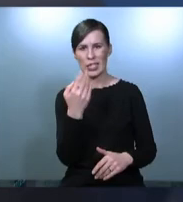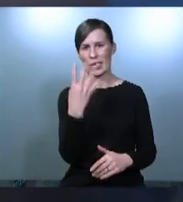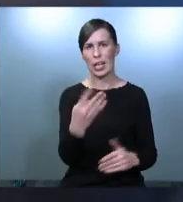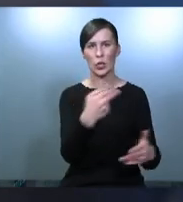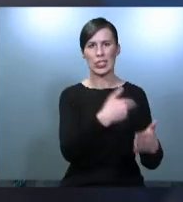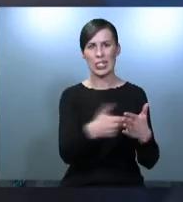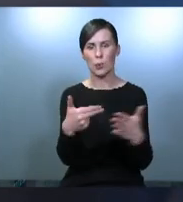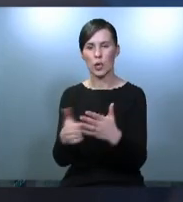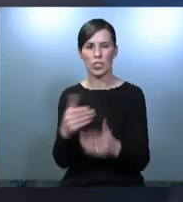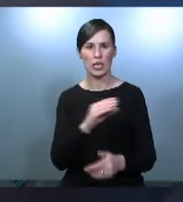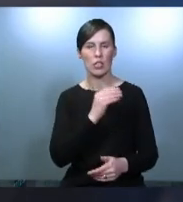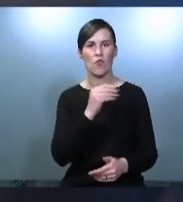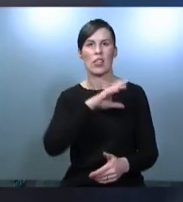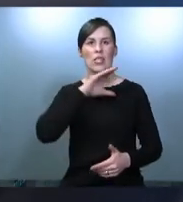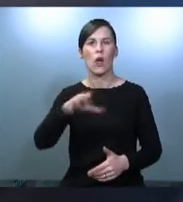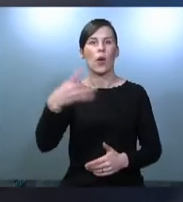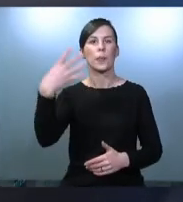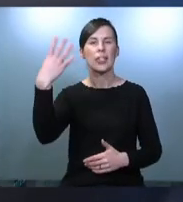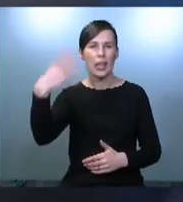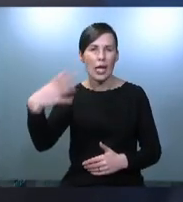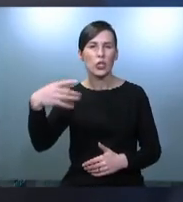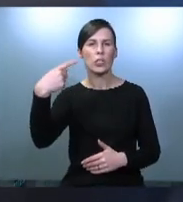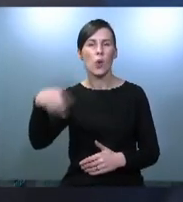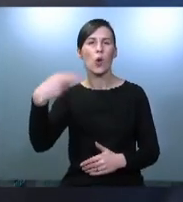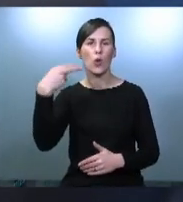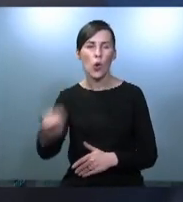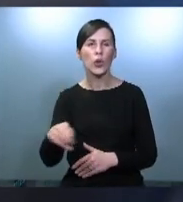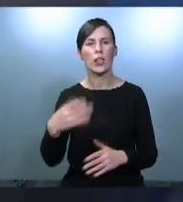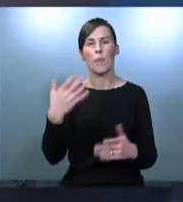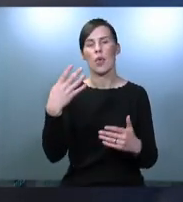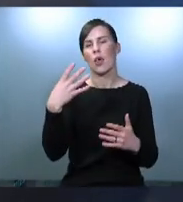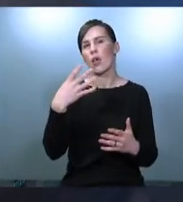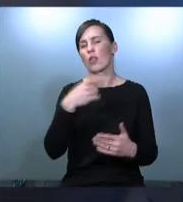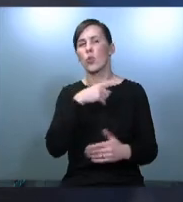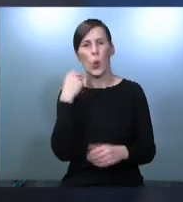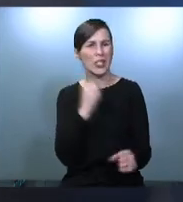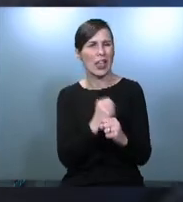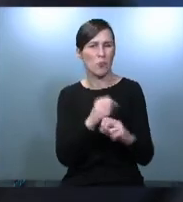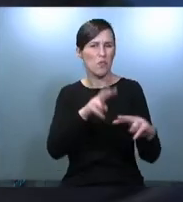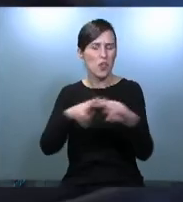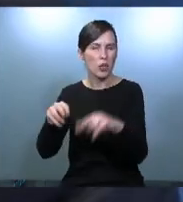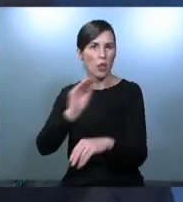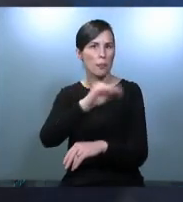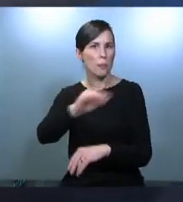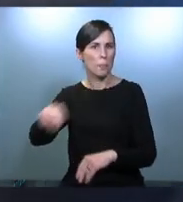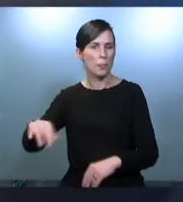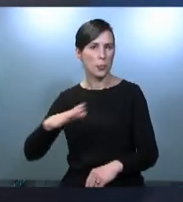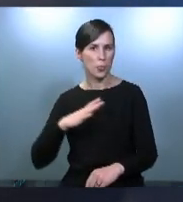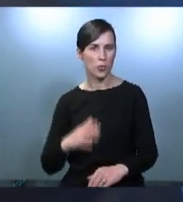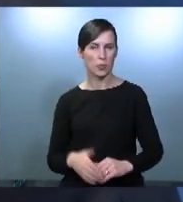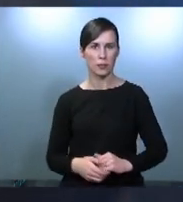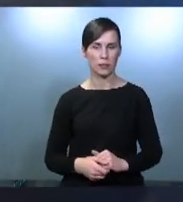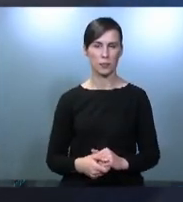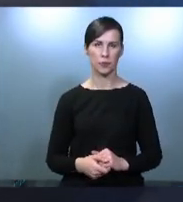40 milijonų eurų ir sukurta beveik 90 naujų darbo vietų. O turbūt yra žinoma tokia